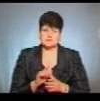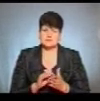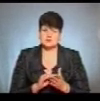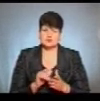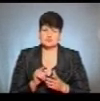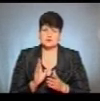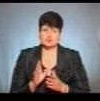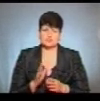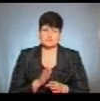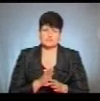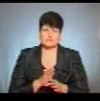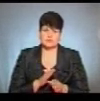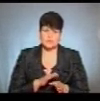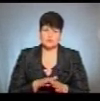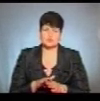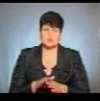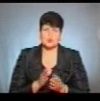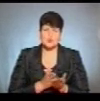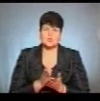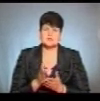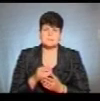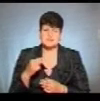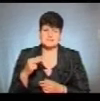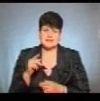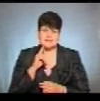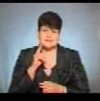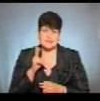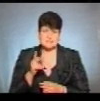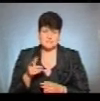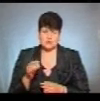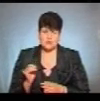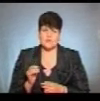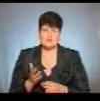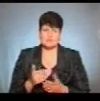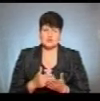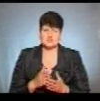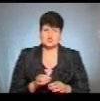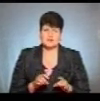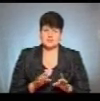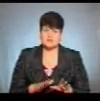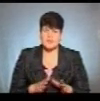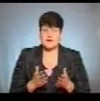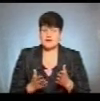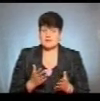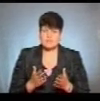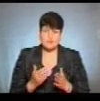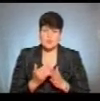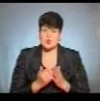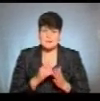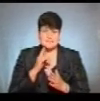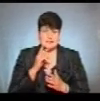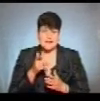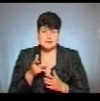вони будуть втілювати курс президента Зеленського у конкретних законопроектах та політичних рішеннях. Однак у програмі